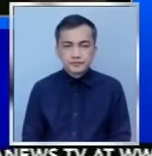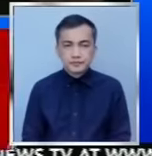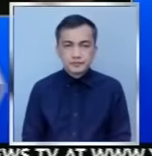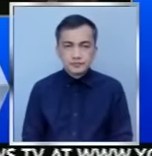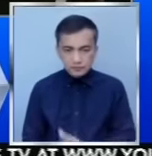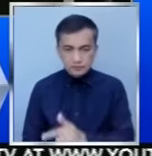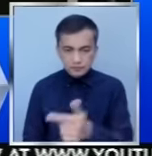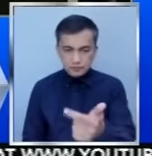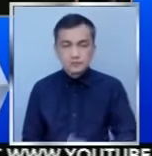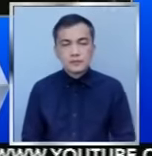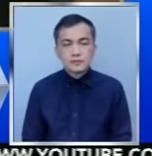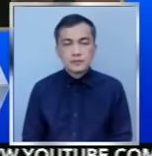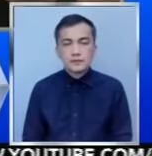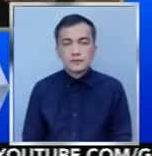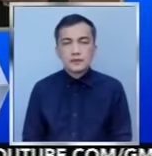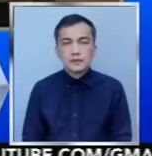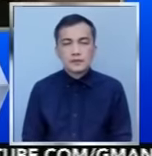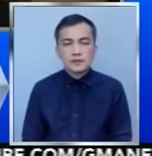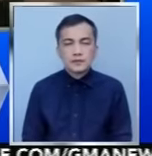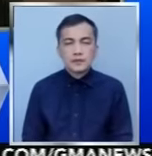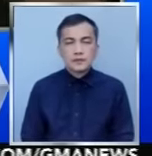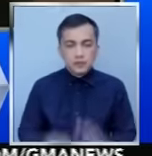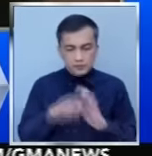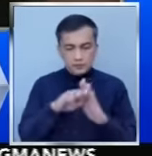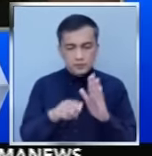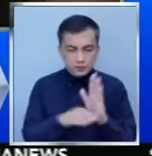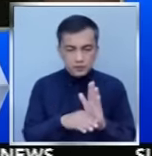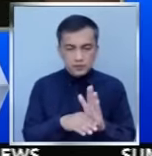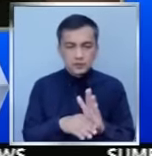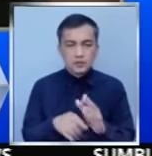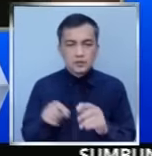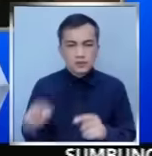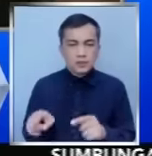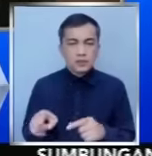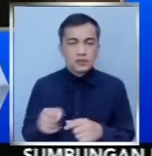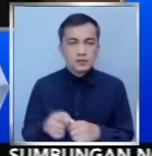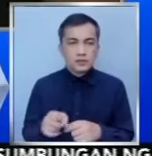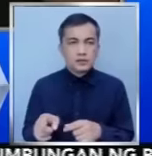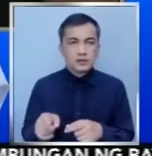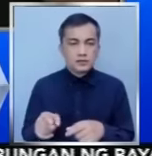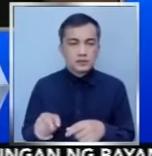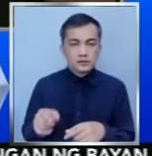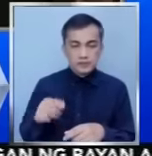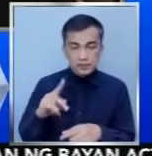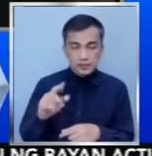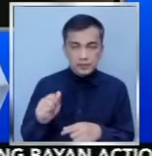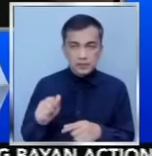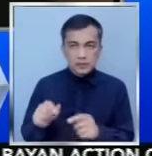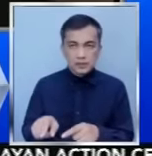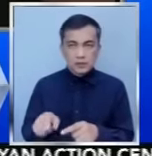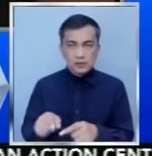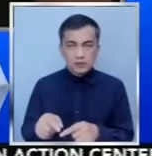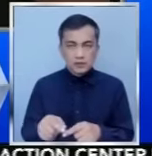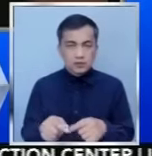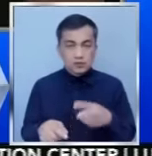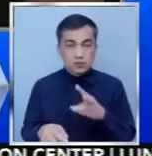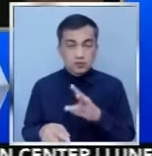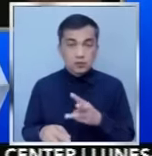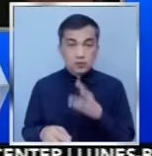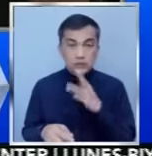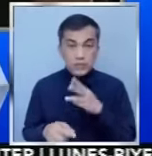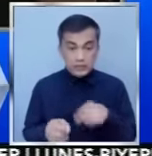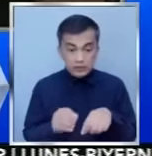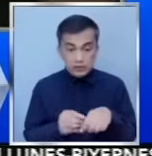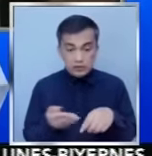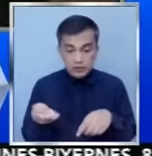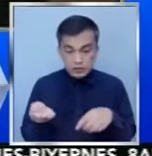barko ang ah protocol talaga nito dito nila Pia anoo kapag tumatama yung yung ah water Canon